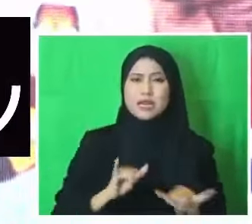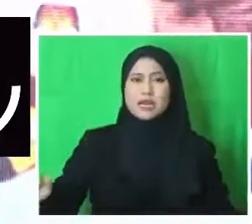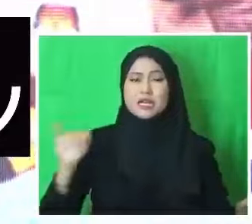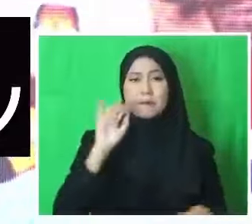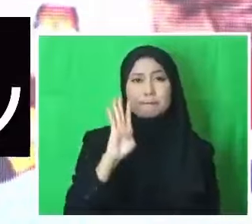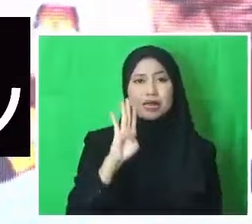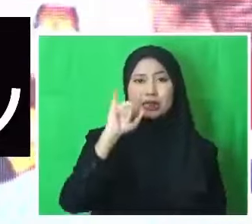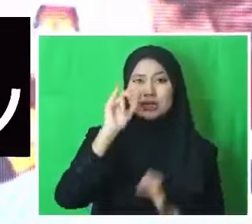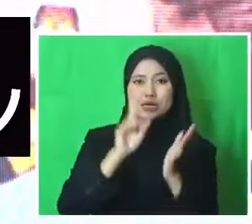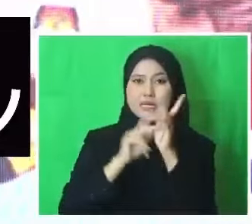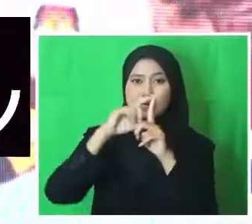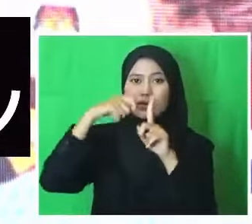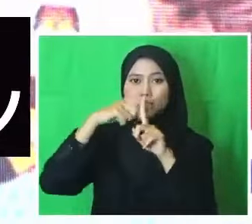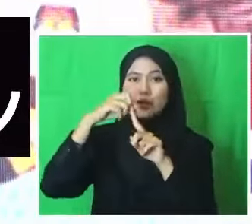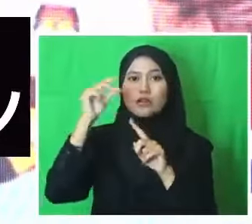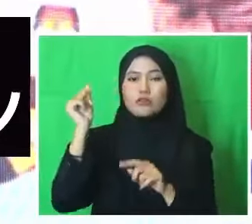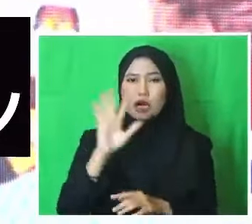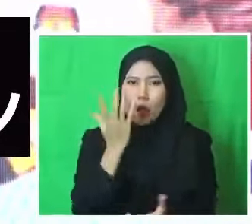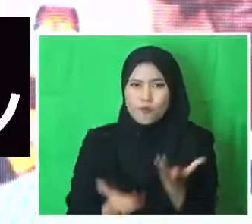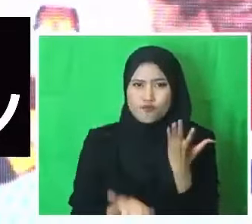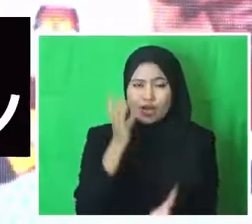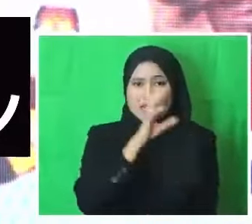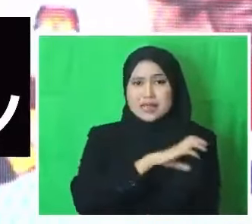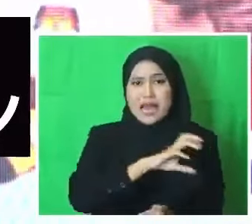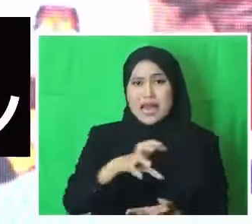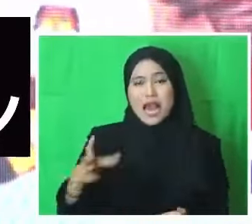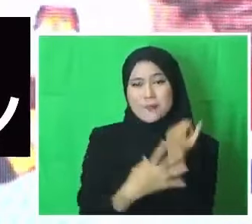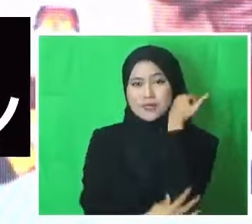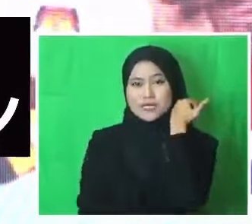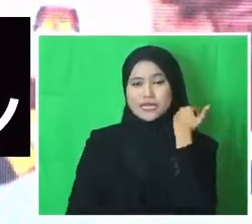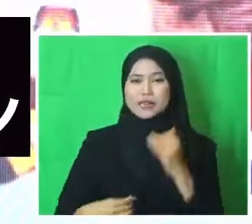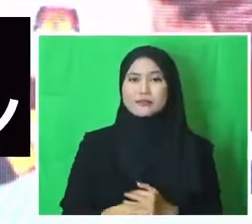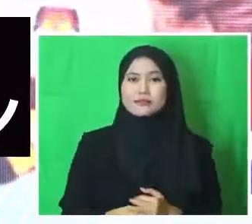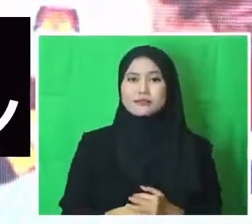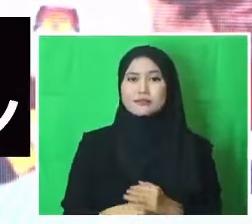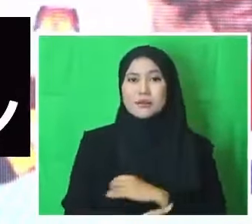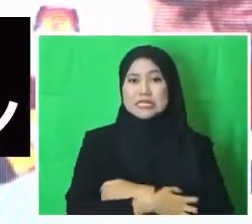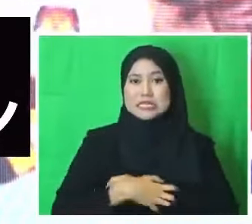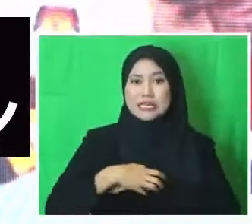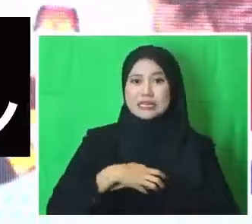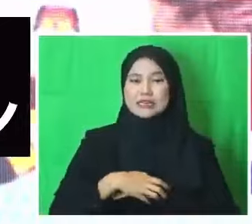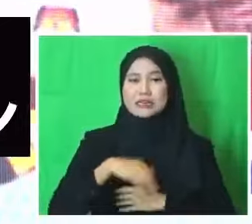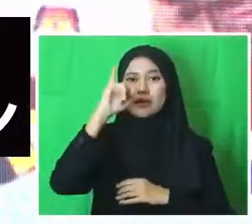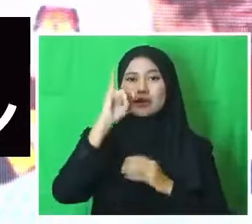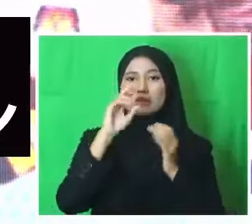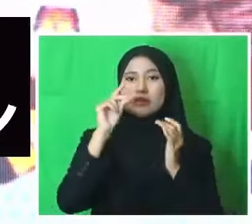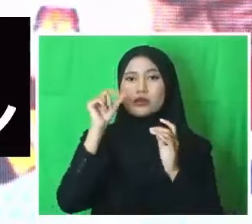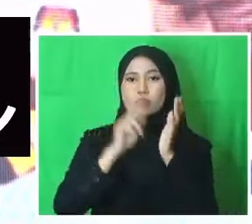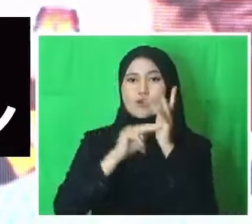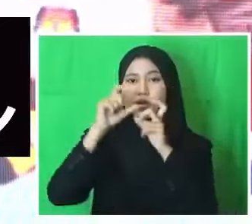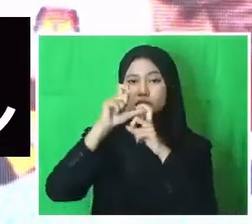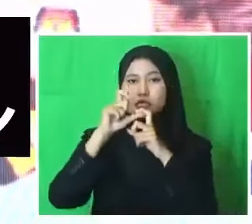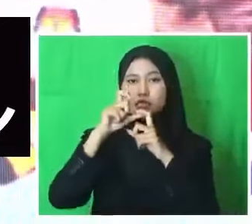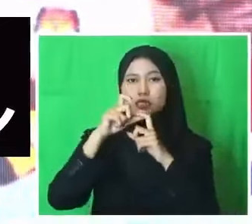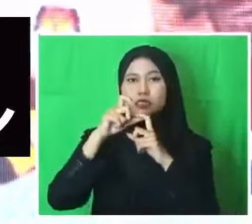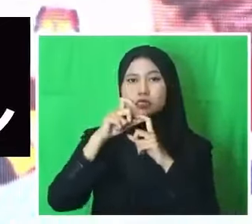saja rasanya tidak mungkin kita menjadi daerah yang miskin sayangnya ironisnya fakta menunjukkan bahwa